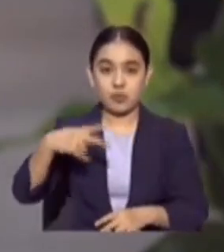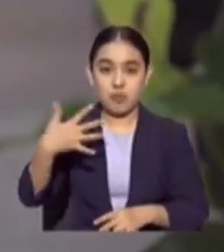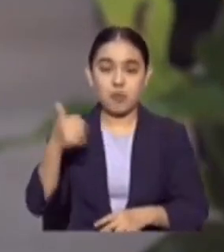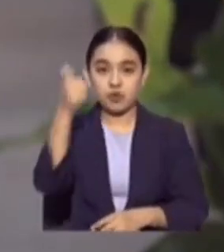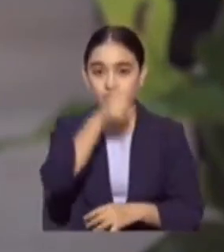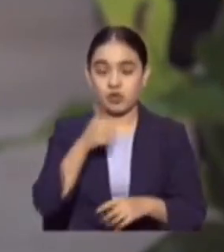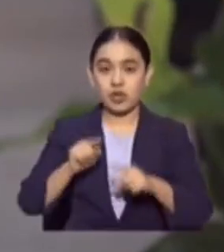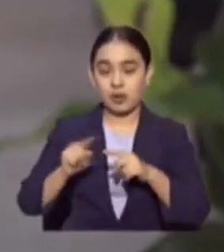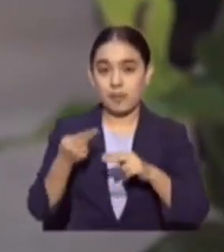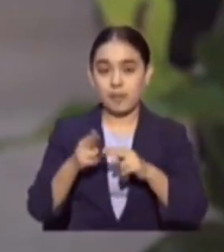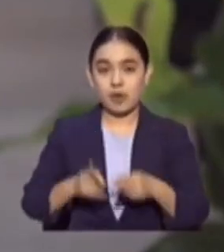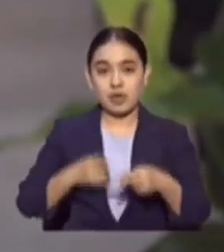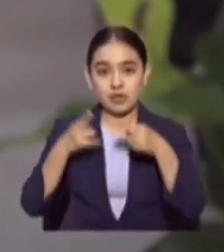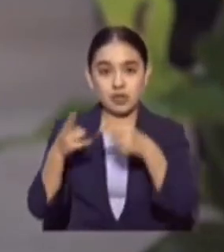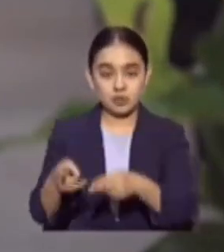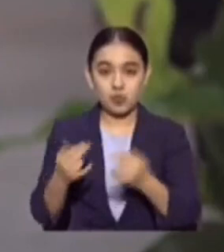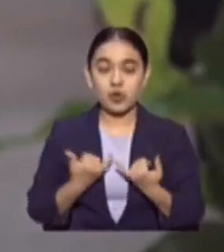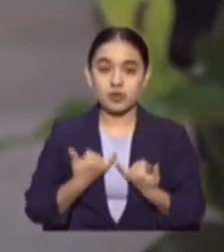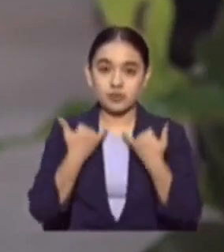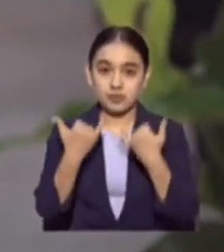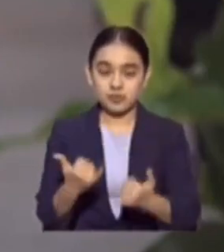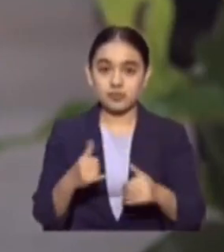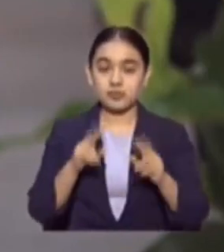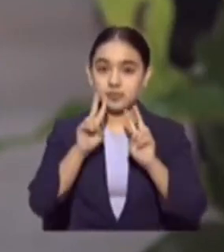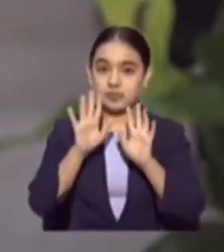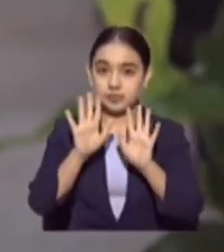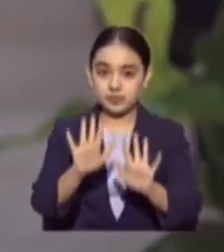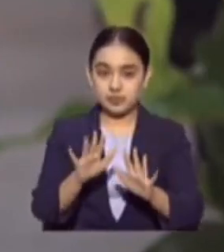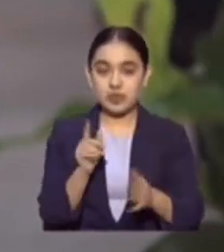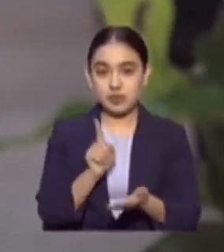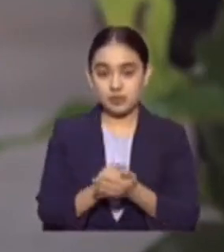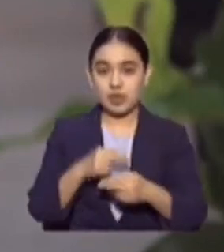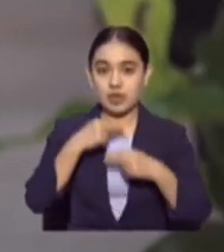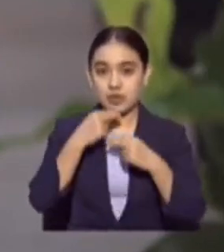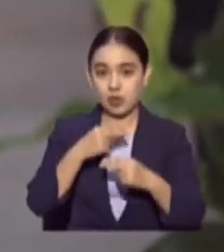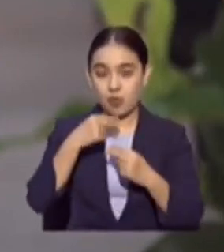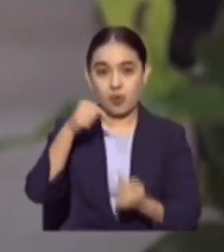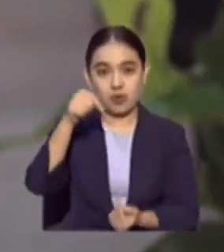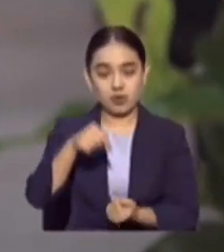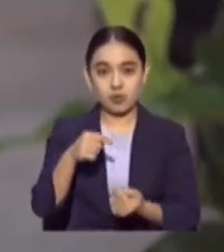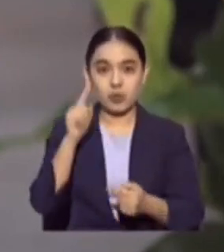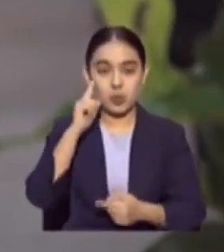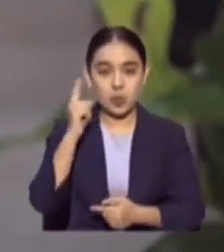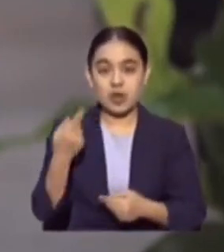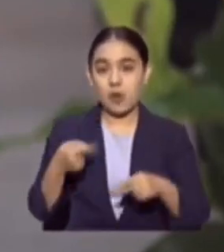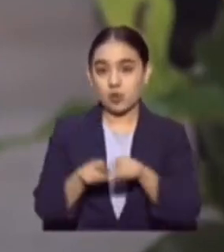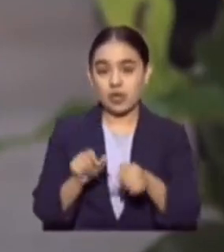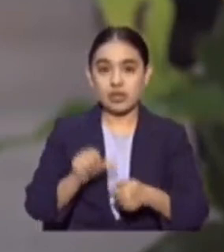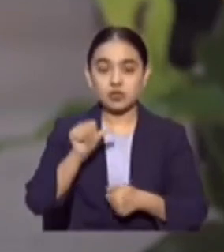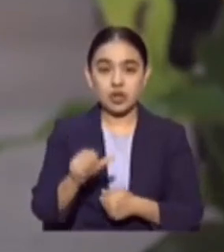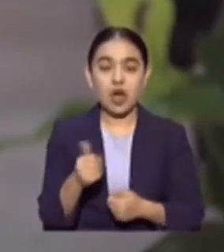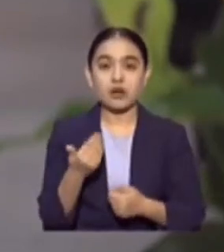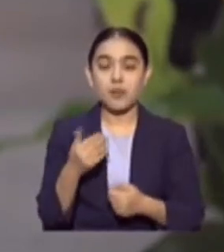2025 yilgacha mana shu tashrif buyuruvchilar uchun taqdim qilinishi albatta e'tirofga loyiqdir deb o'ylayman. Undan tashqari